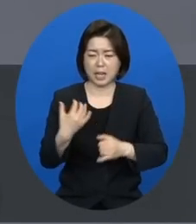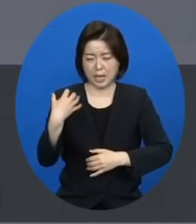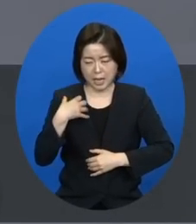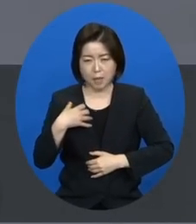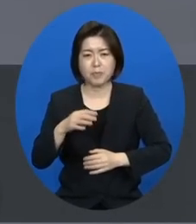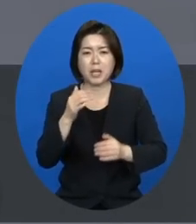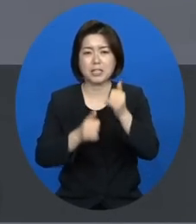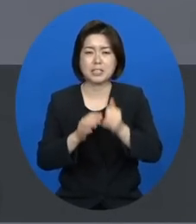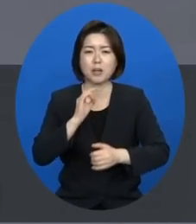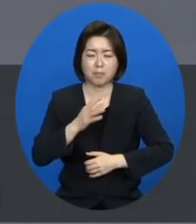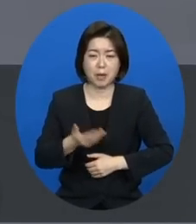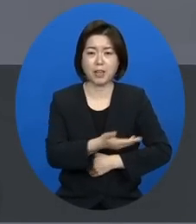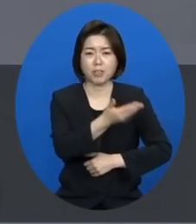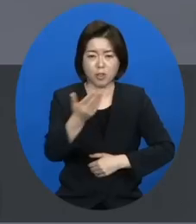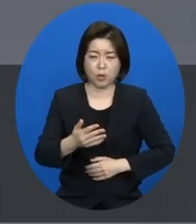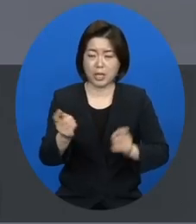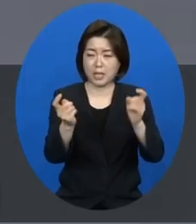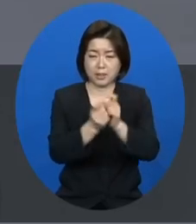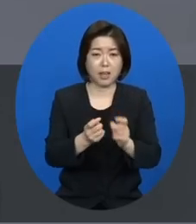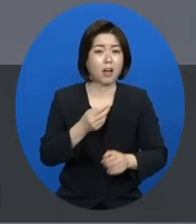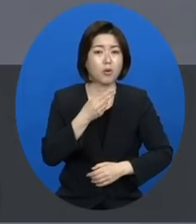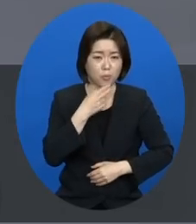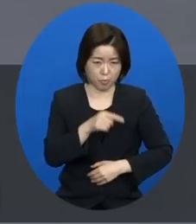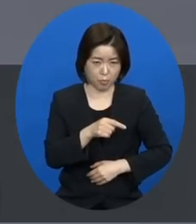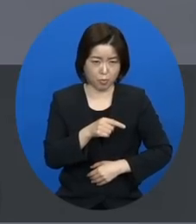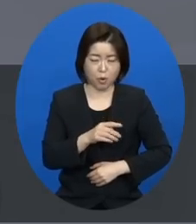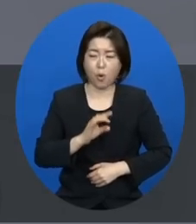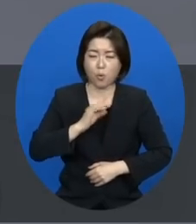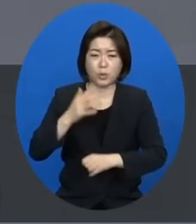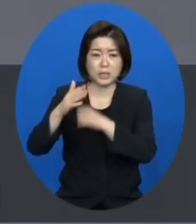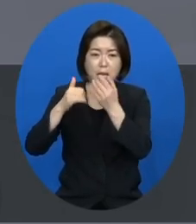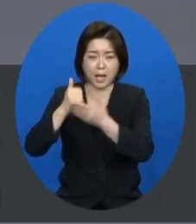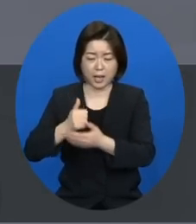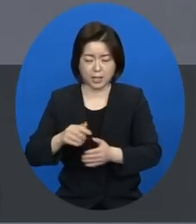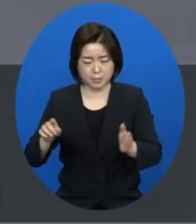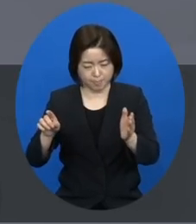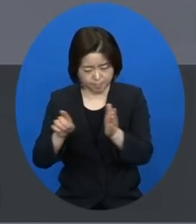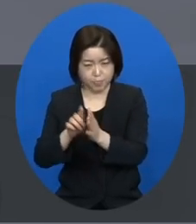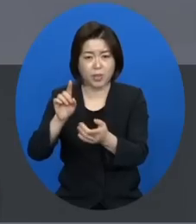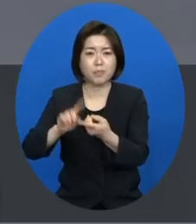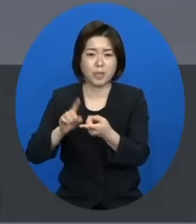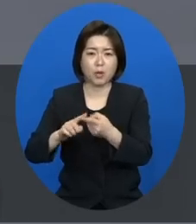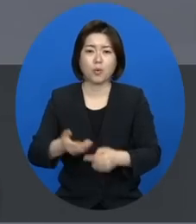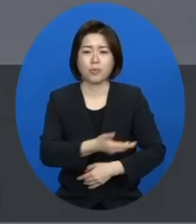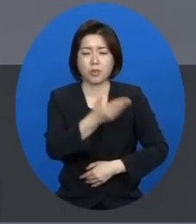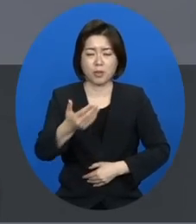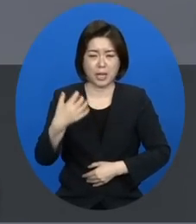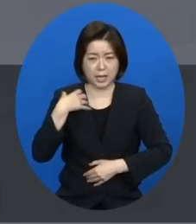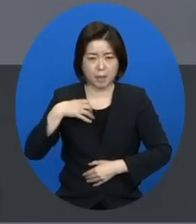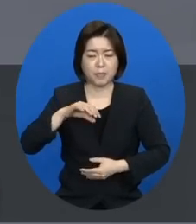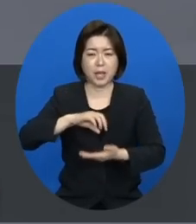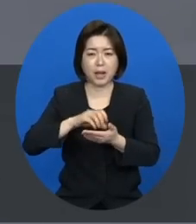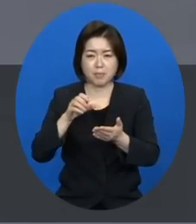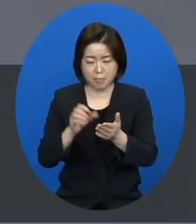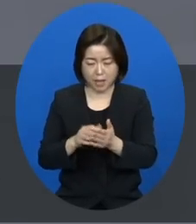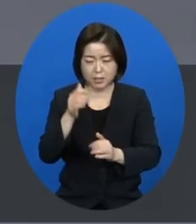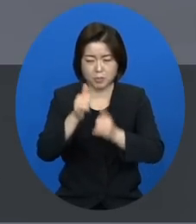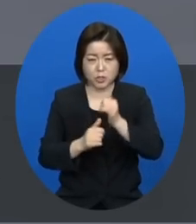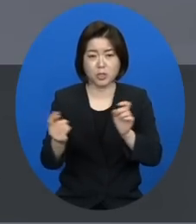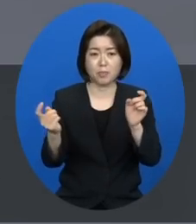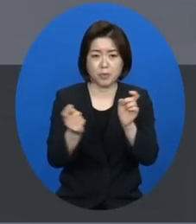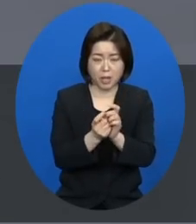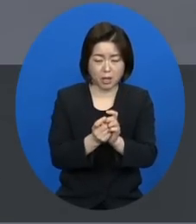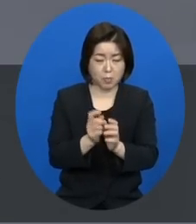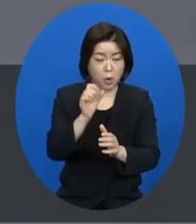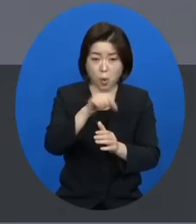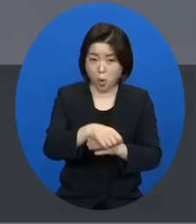감당할 시험밖에는 너희가 당한 것이 없나니 오직 하나님은 미쁘사 너희가 감당하지 못할 시험 당함을